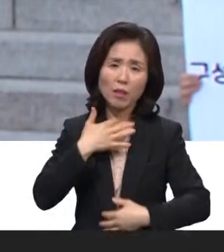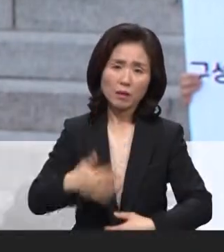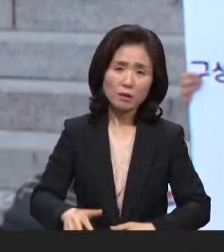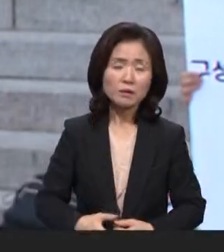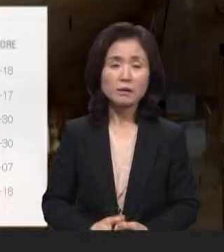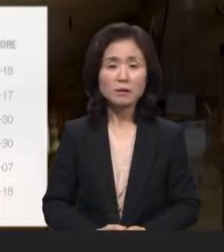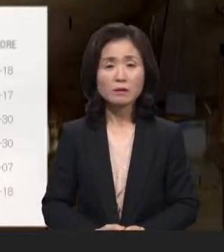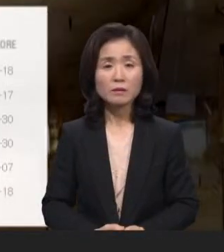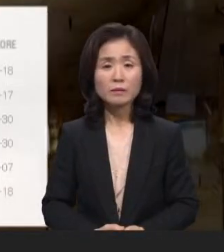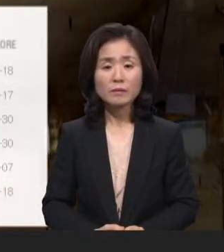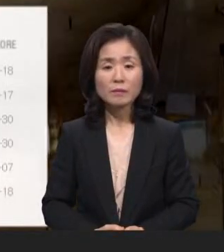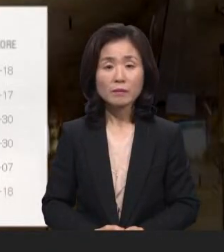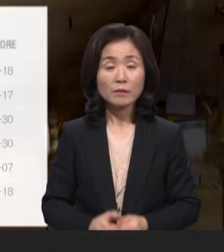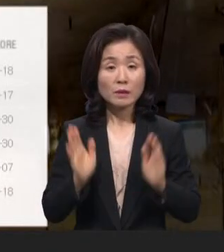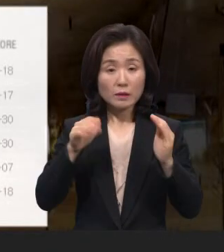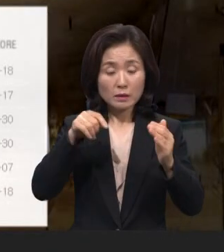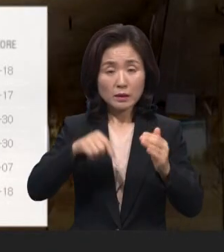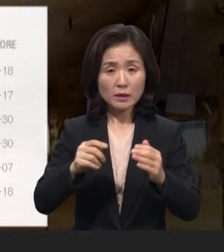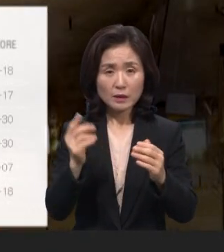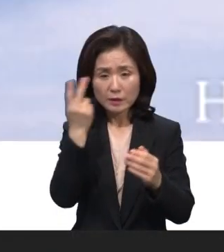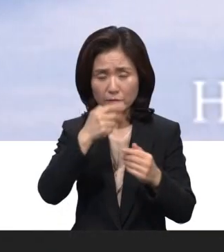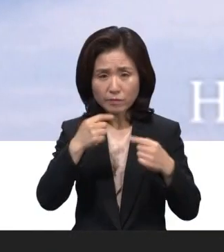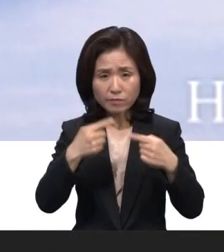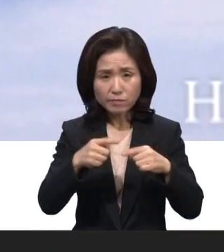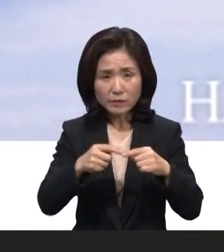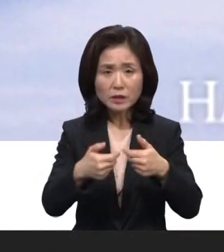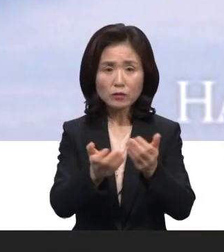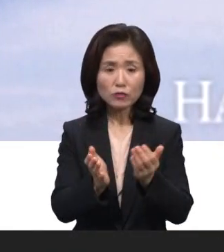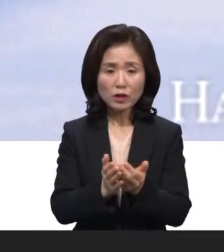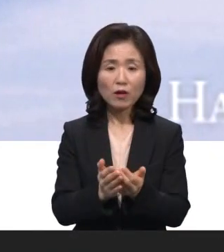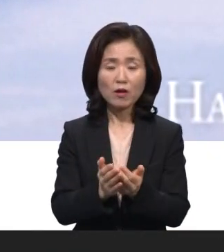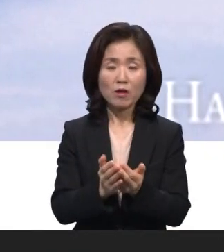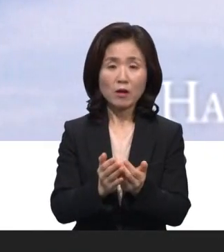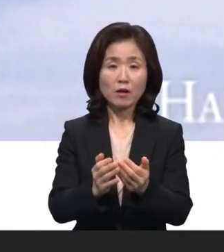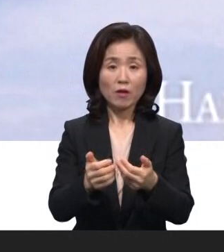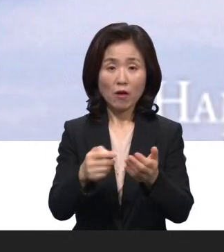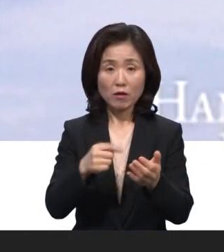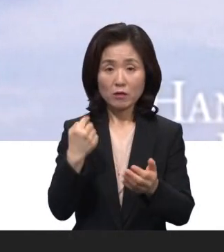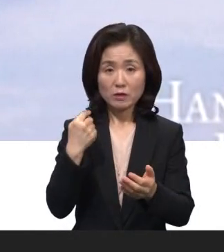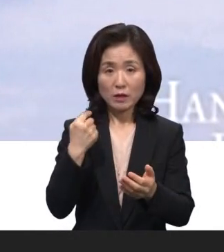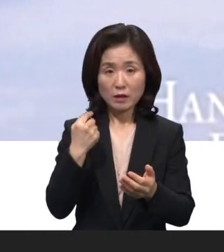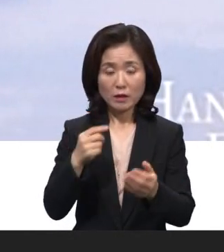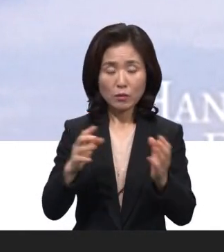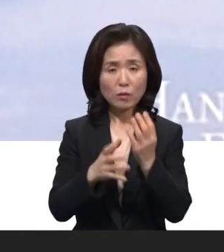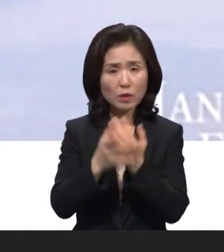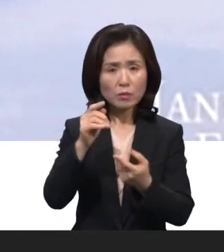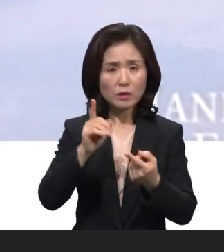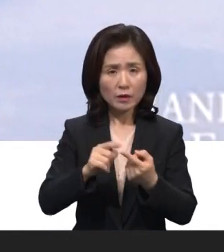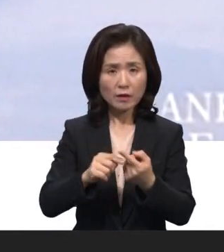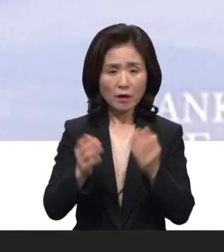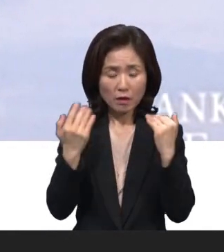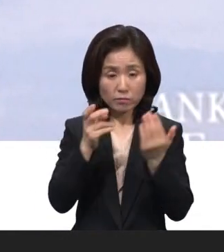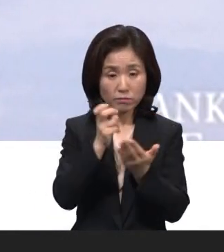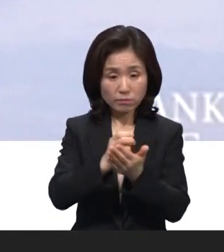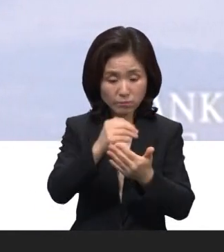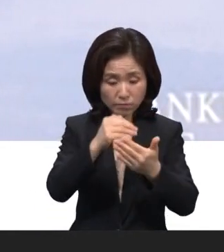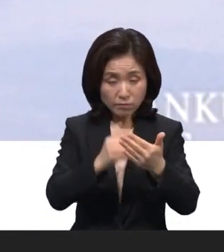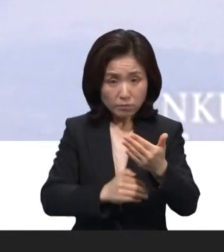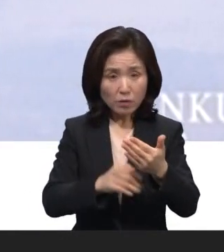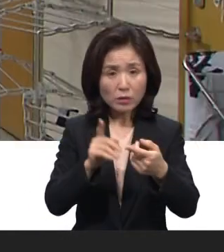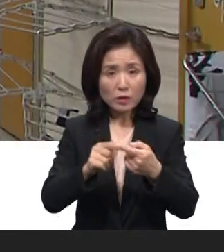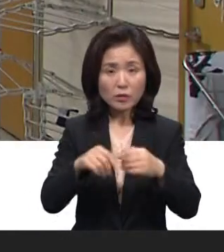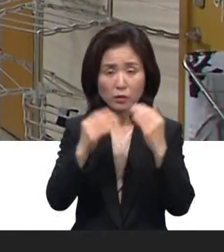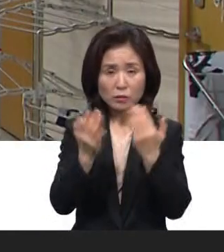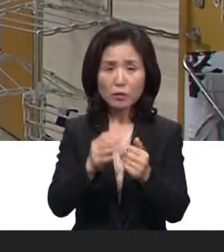못했습니다. 학내 심의기구인 대학평의원회는 어제 통폐합안에 대해 학칙상 전체 교수회의 과정도 거치지